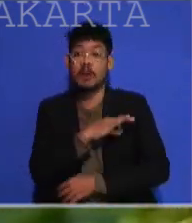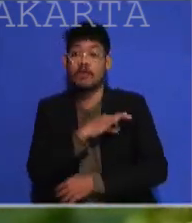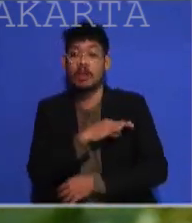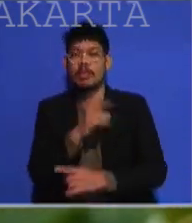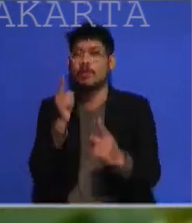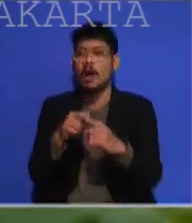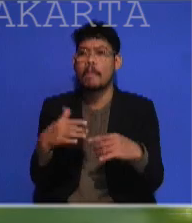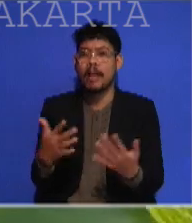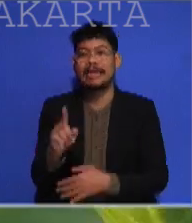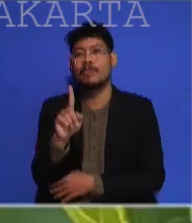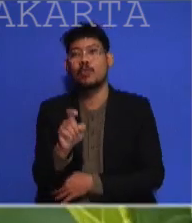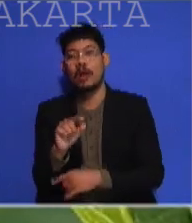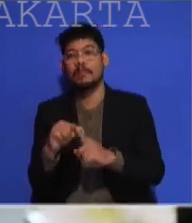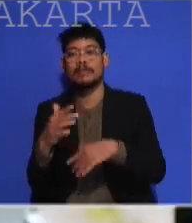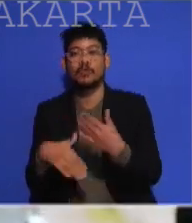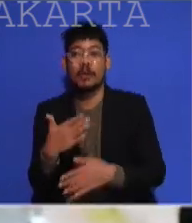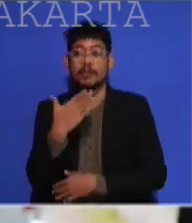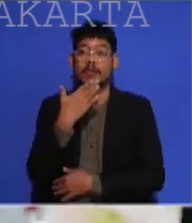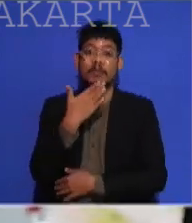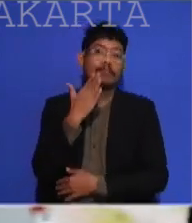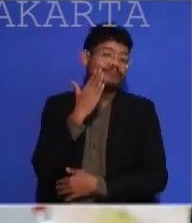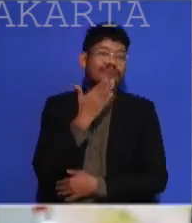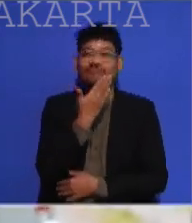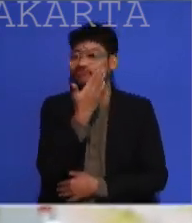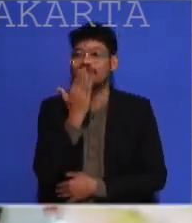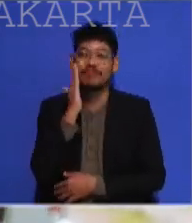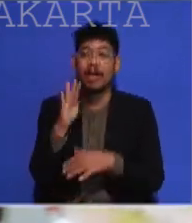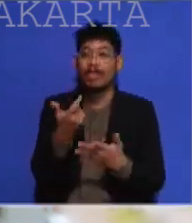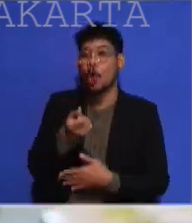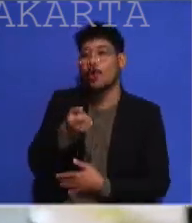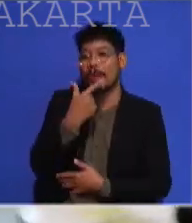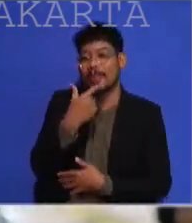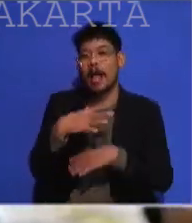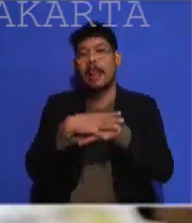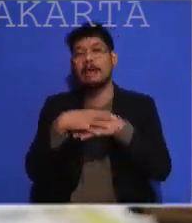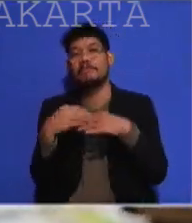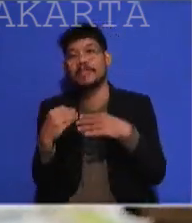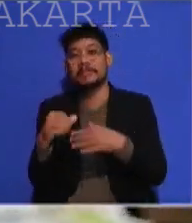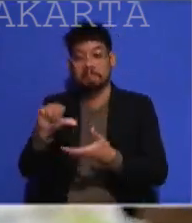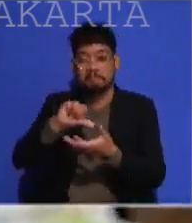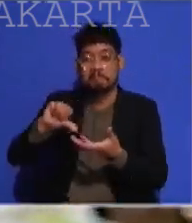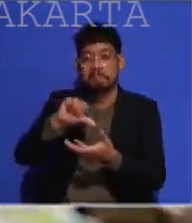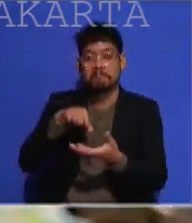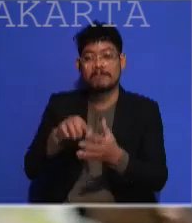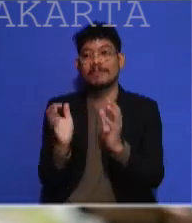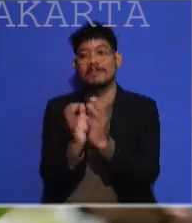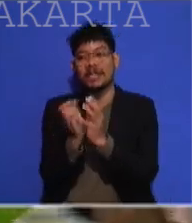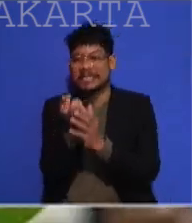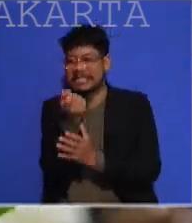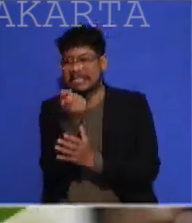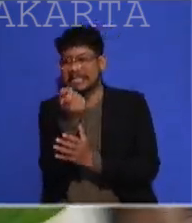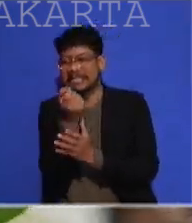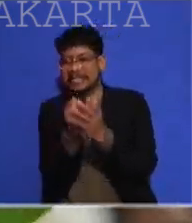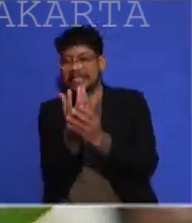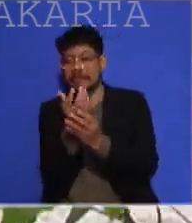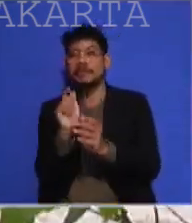industri kosmetik menapa dene donyaning pangusadan. Lisah ingkang kadamel saking wiji jarak ingkang dipun suling dipun